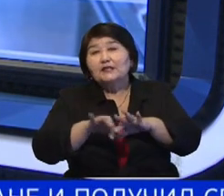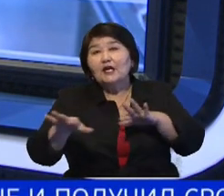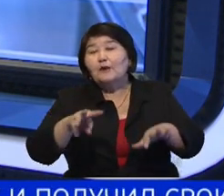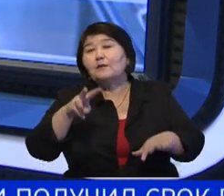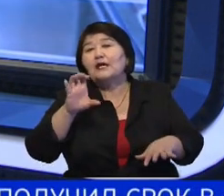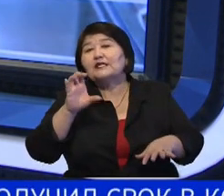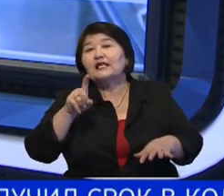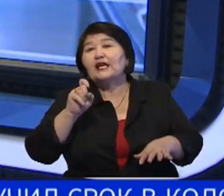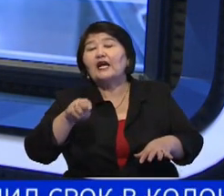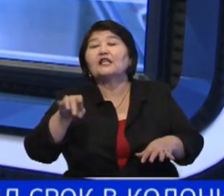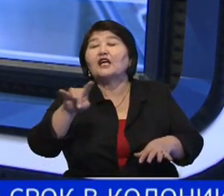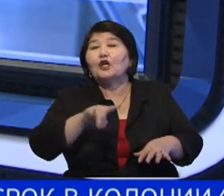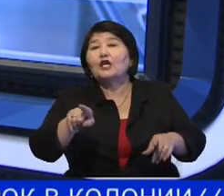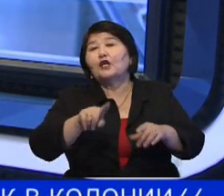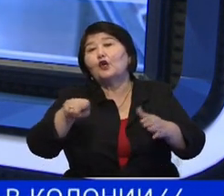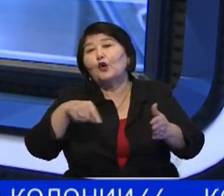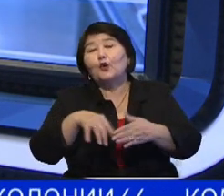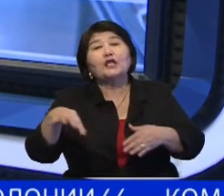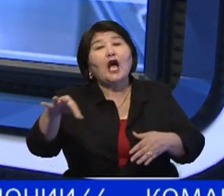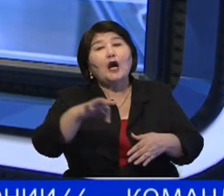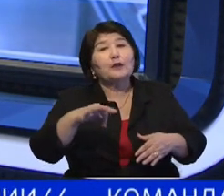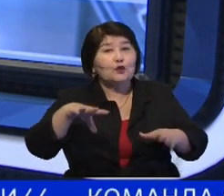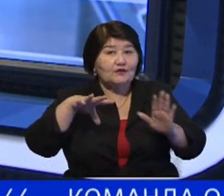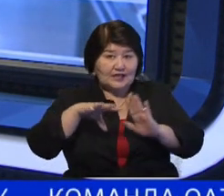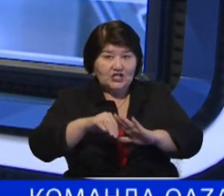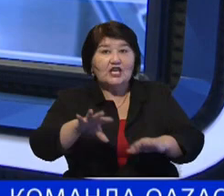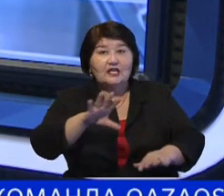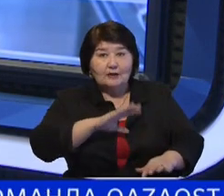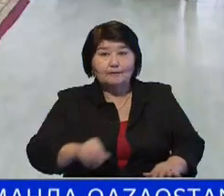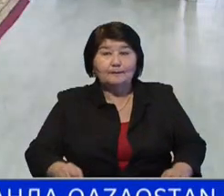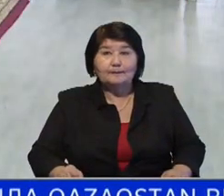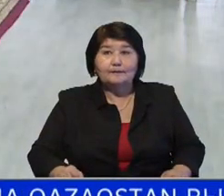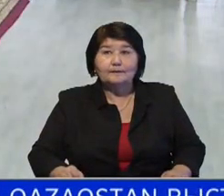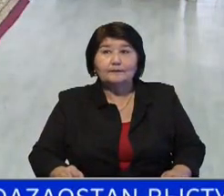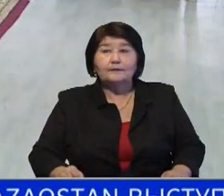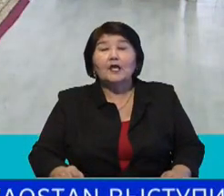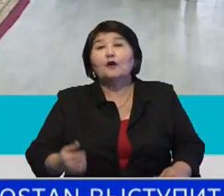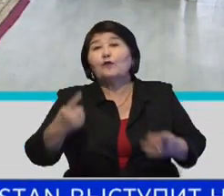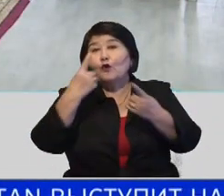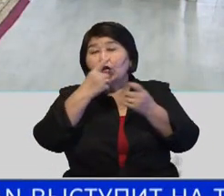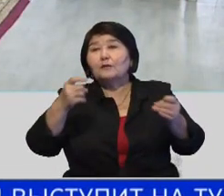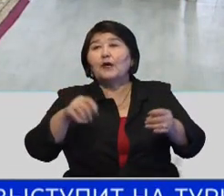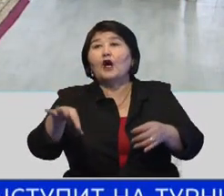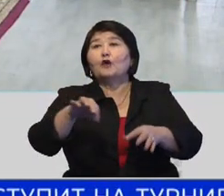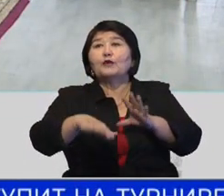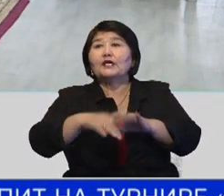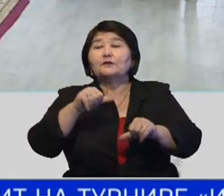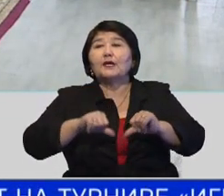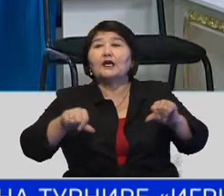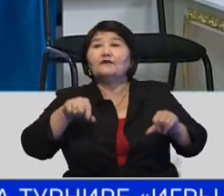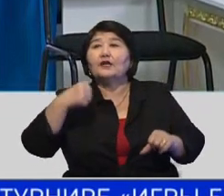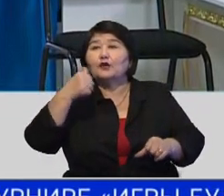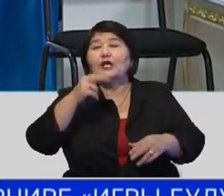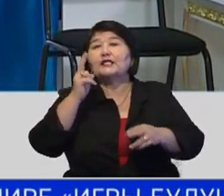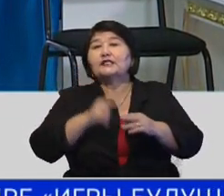масле хатами районов и городов областного значения по информации областной избирательной комиссии в этом